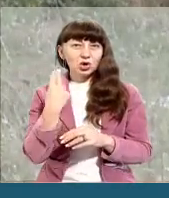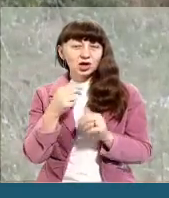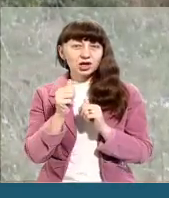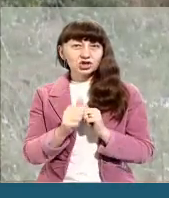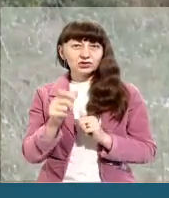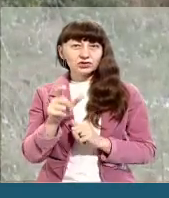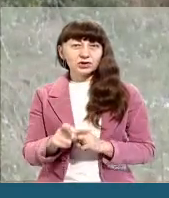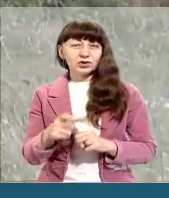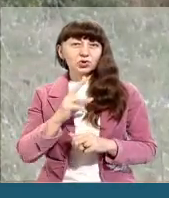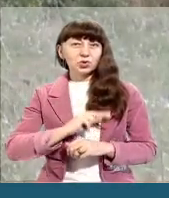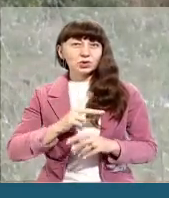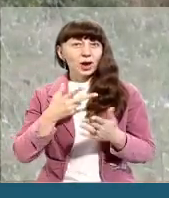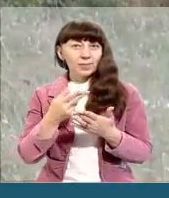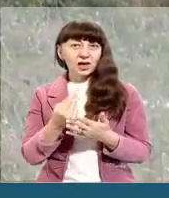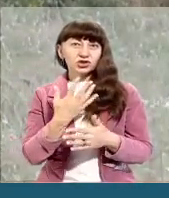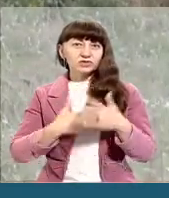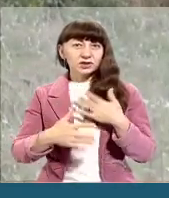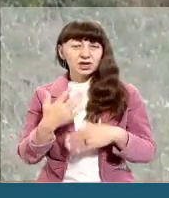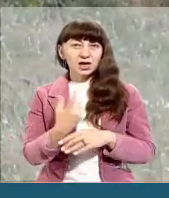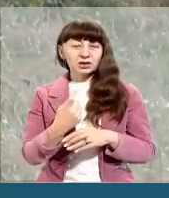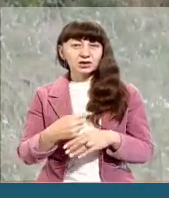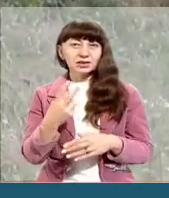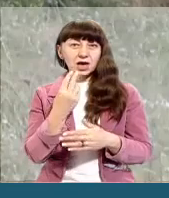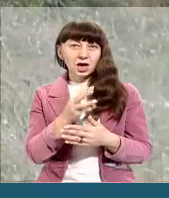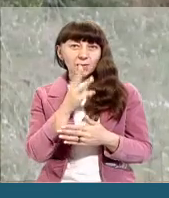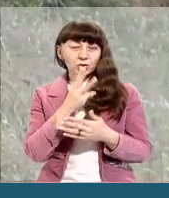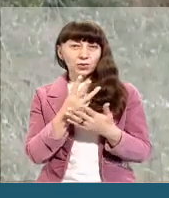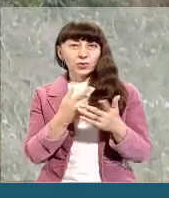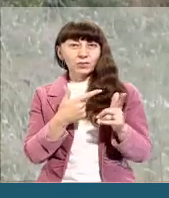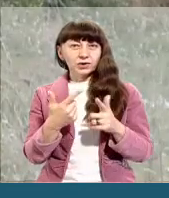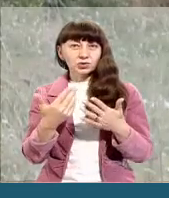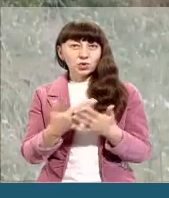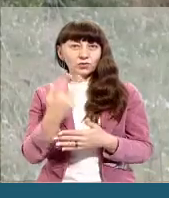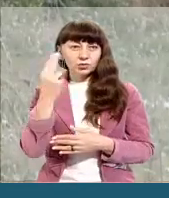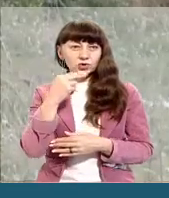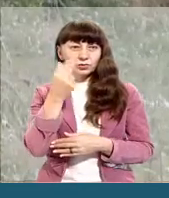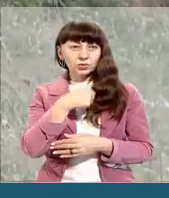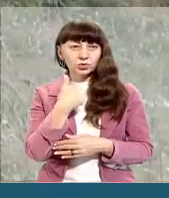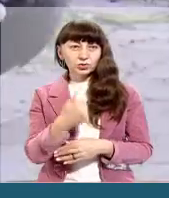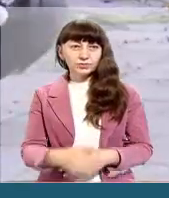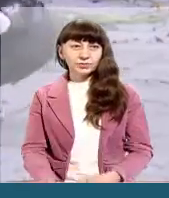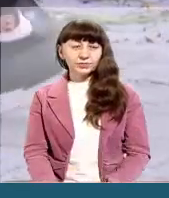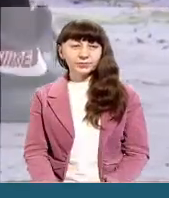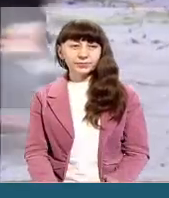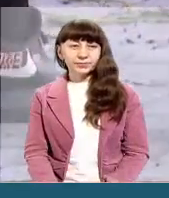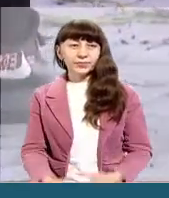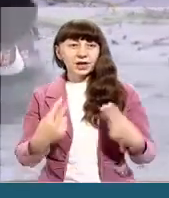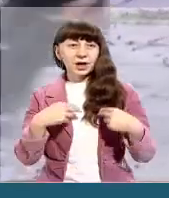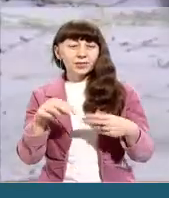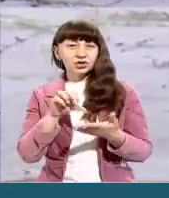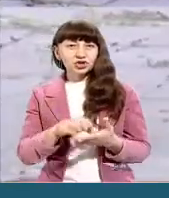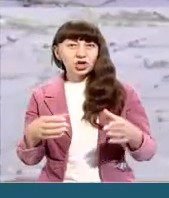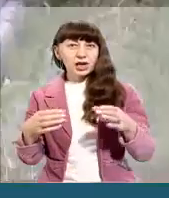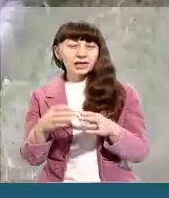то, что наш труд оплачивается. Заработанные деньги потрачу на подготовку к новому учебному году. Работа членов